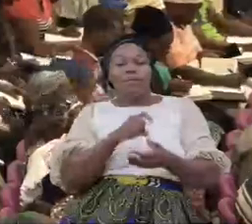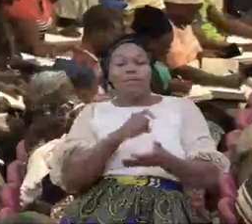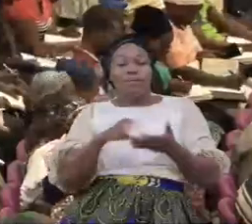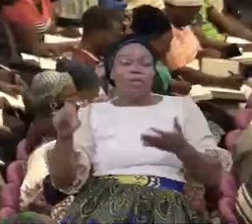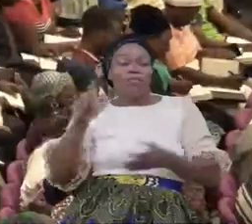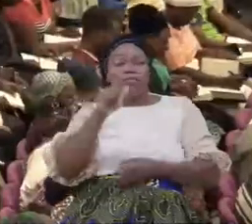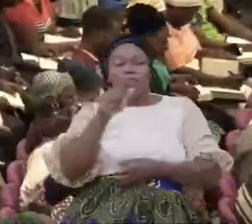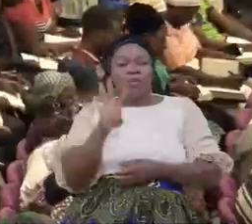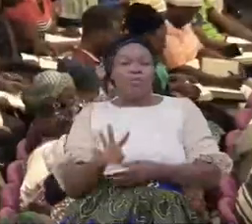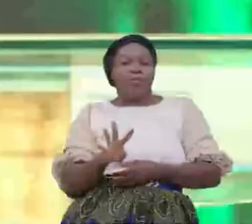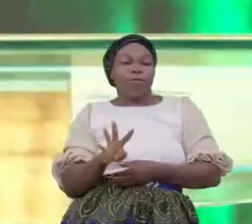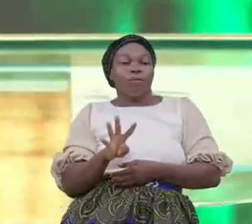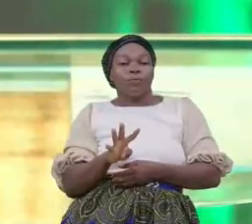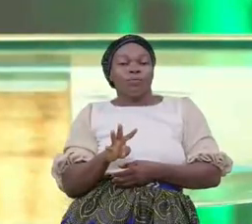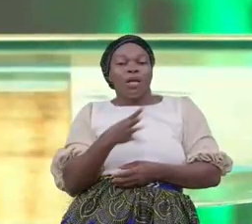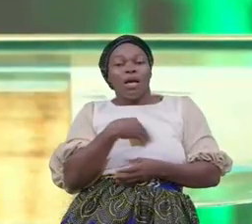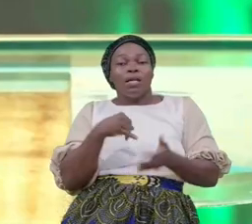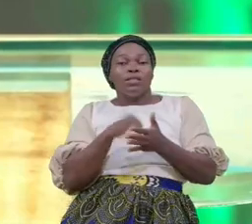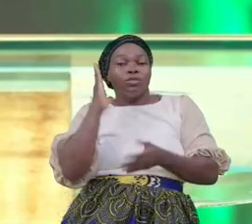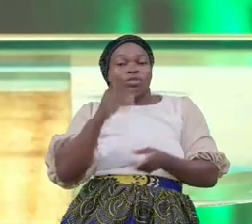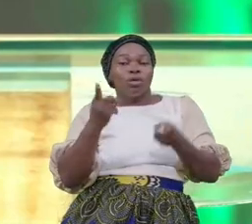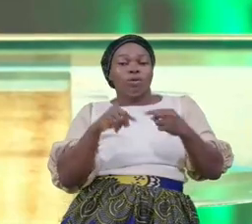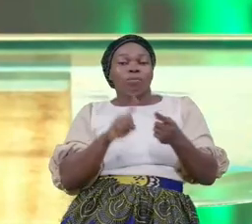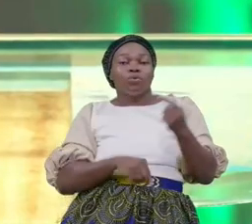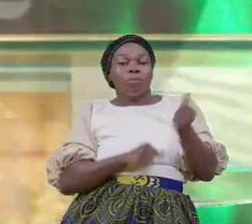24. Avant qu'il m'invoque.